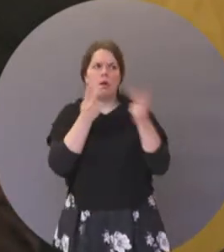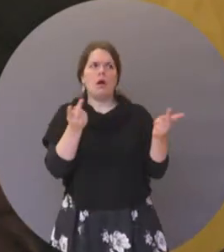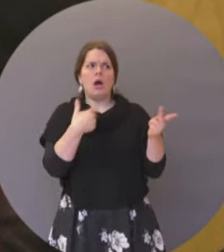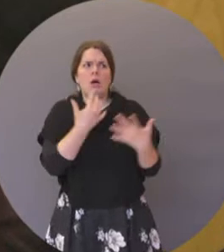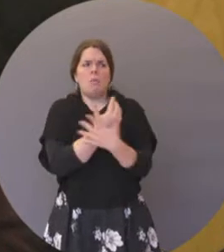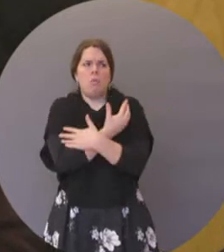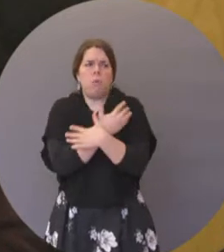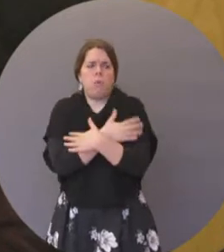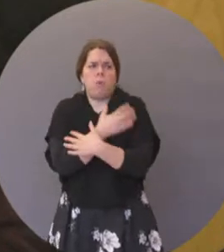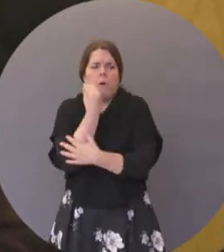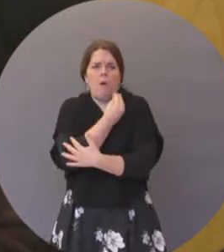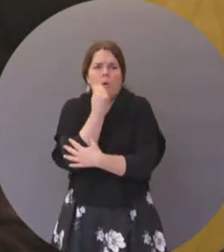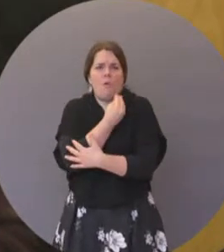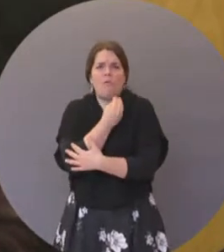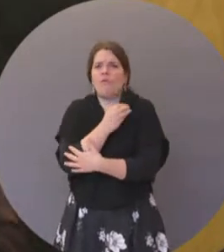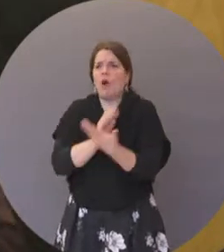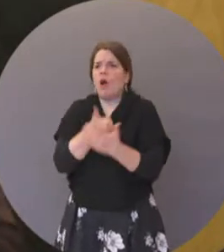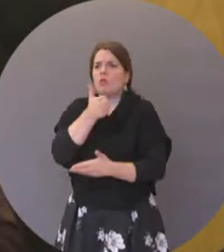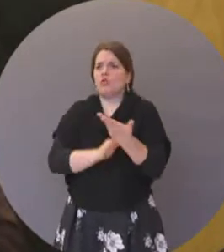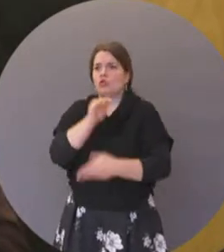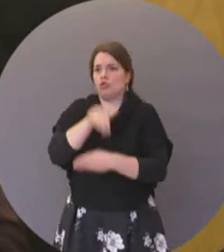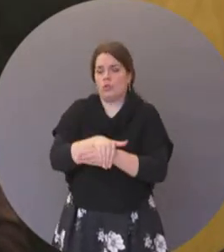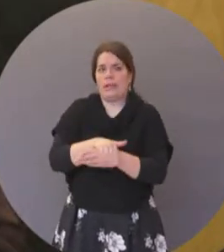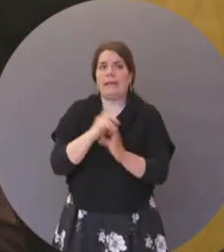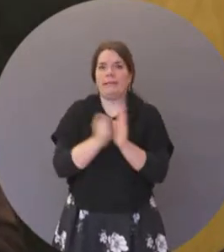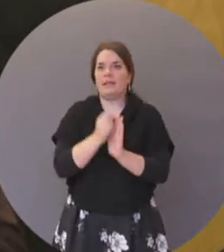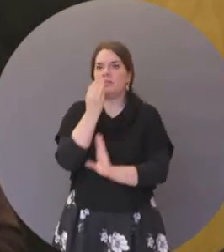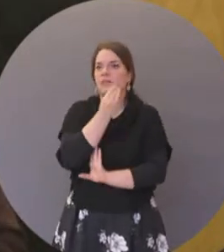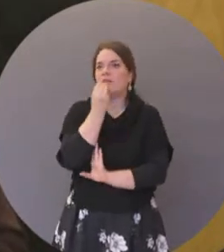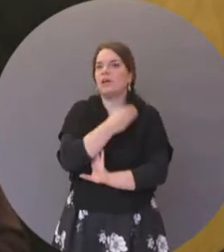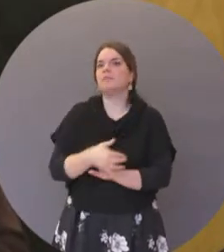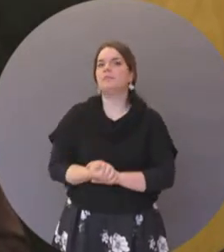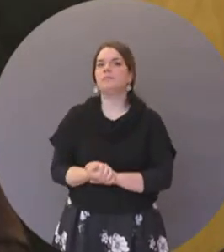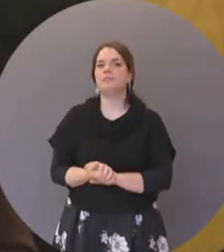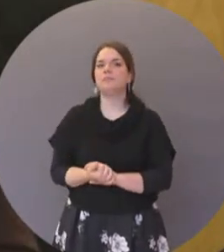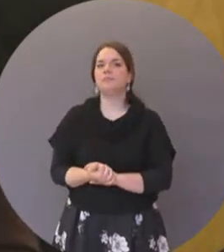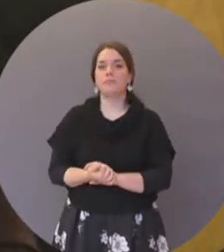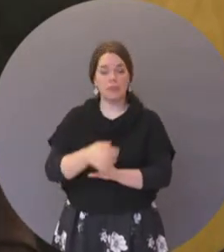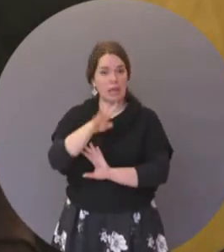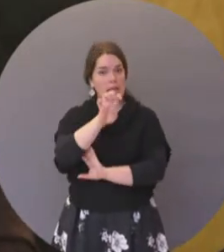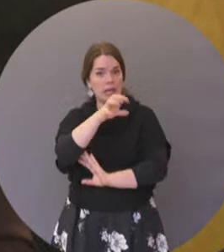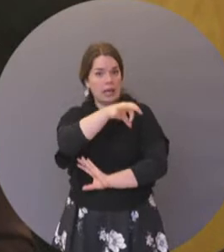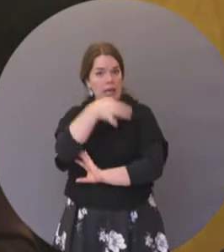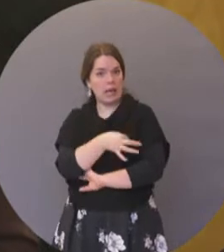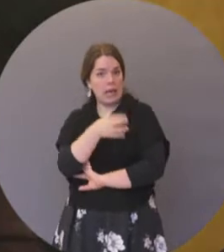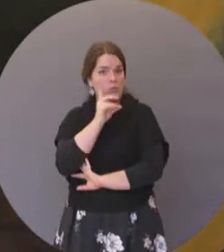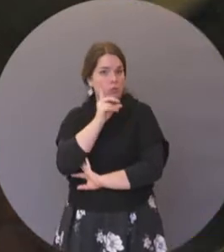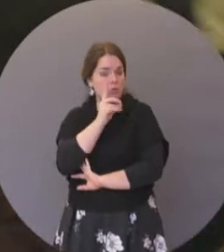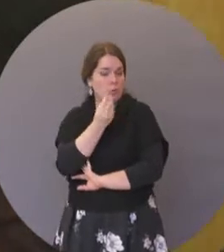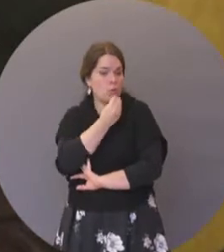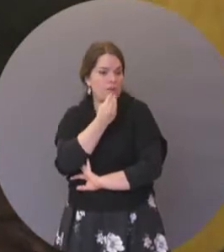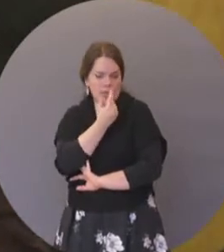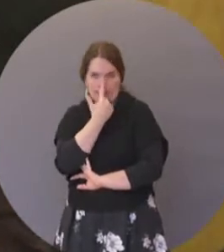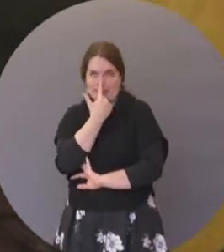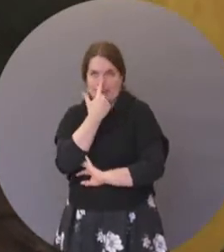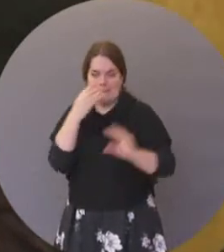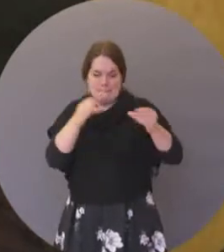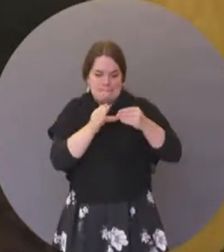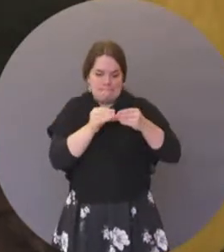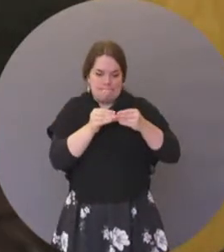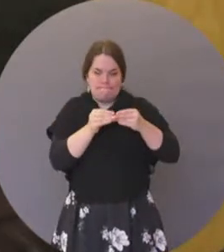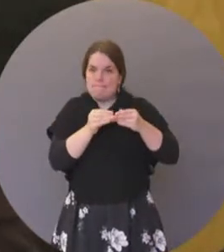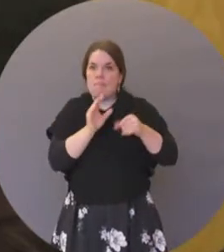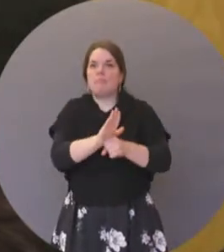24 heures durant l'hiver dernier 40% d'entre eux estiment qu'il s'est en raison d'une mauvaise isolation de